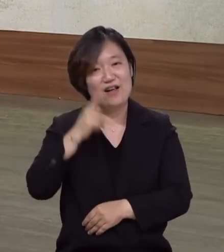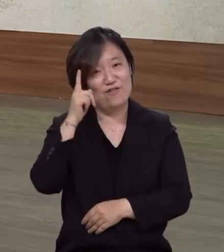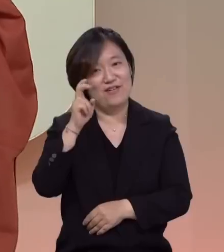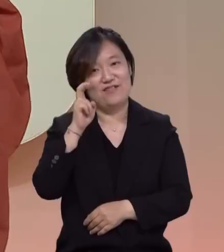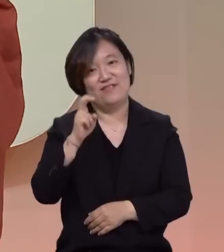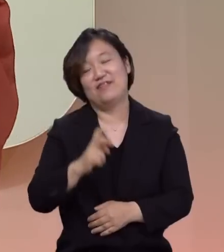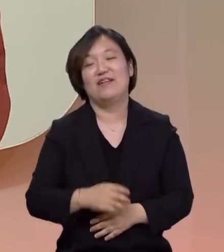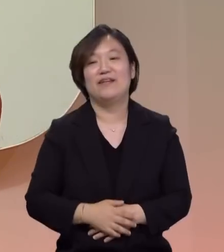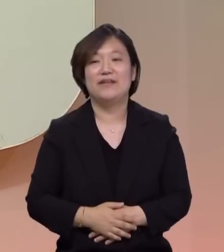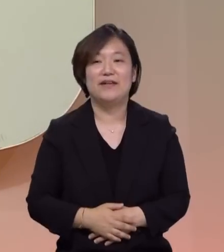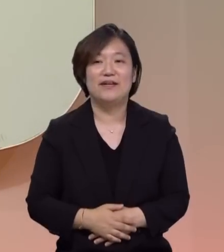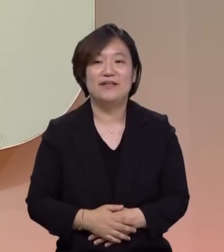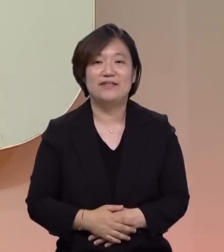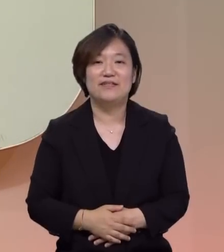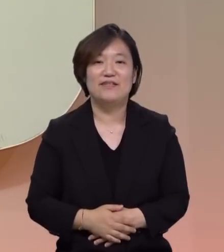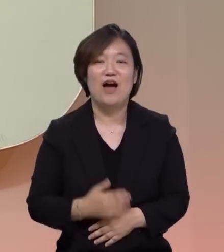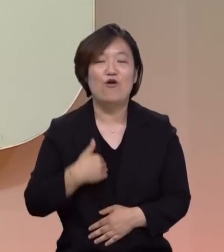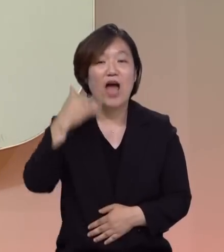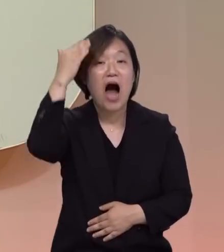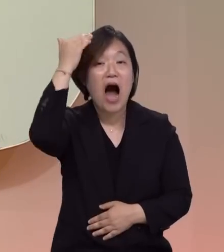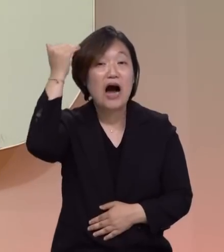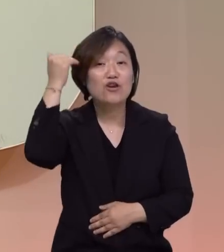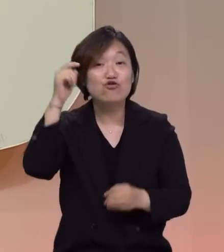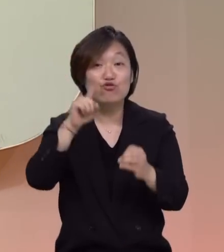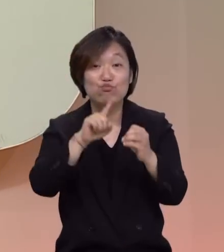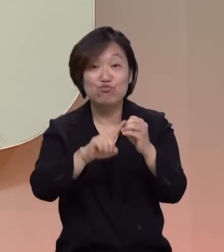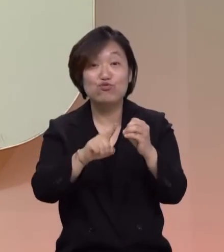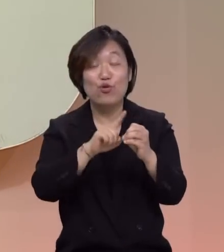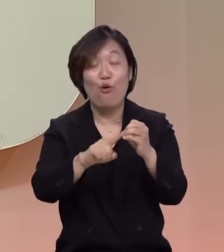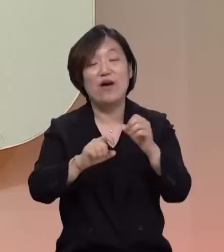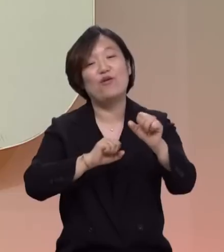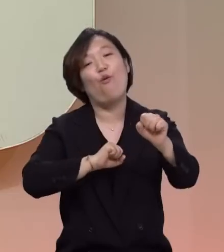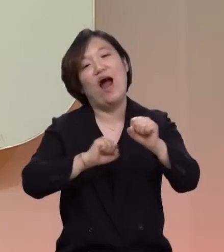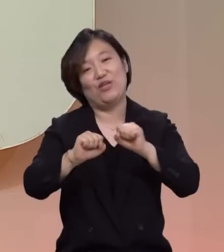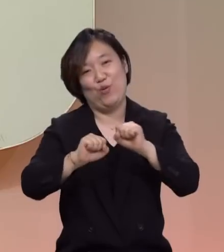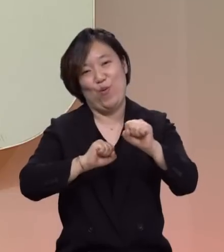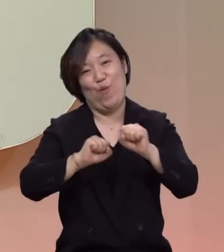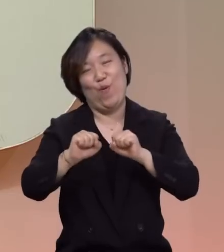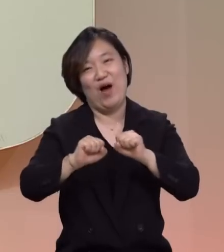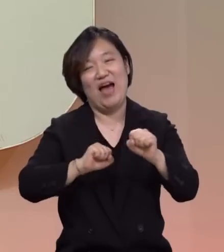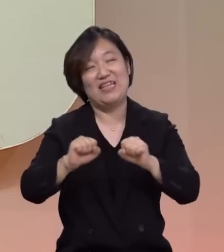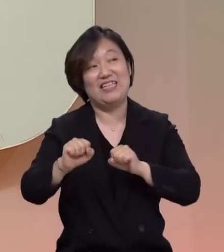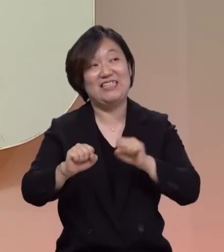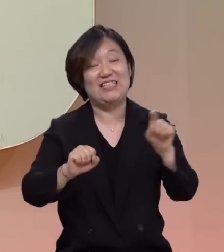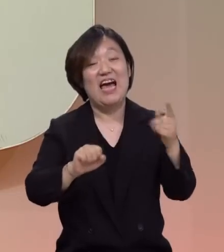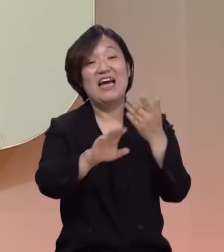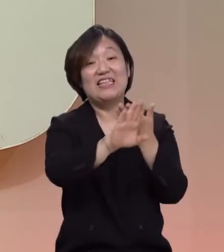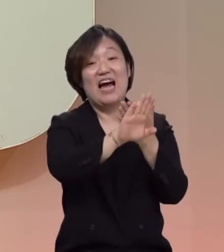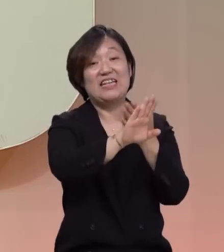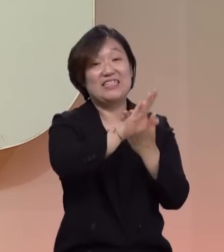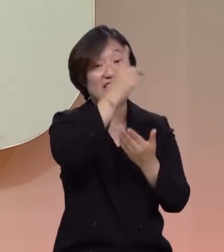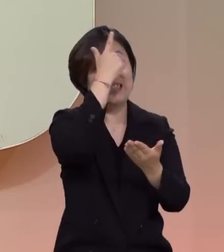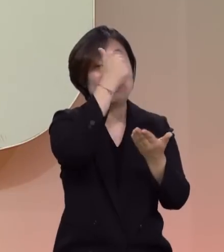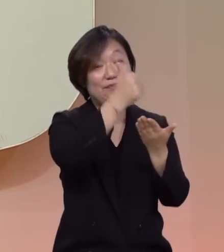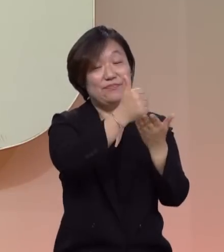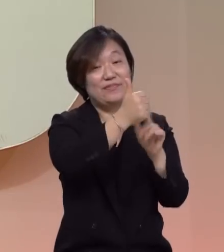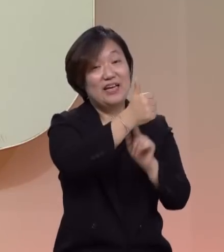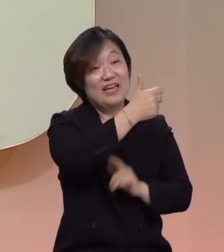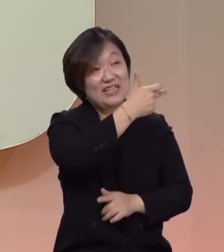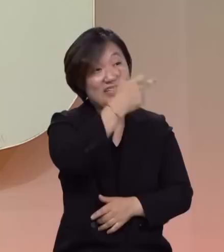자 그래서 우리 한국 불교에서도 지금 활동하고 계시는 우리의 선배님들 중에서도 아주